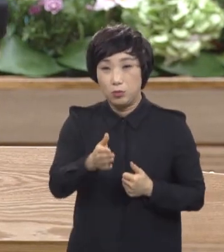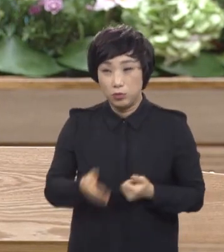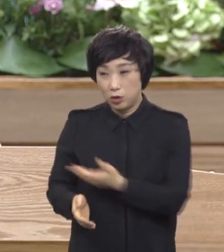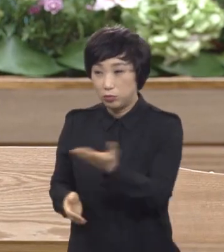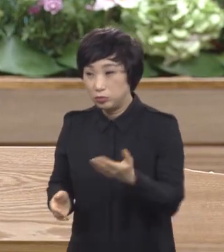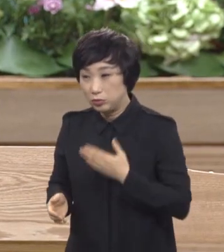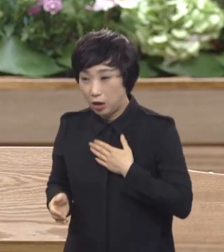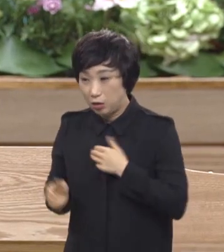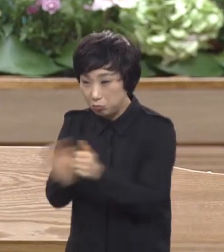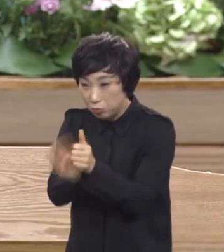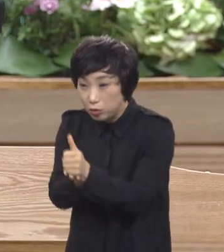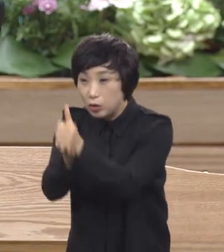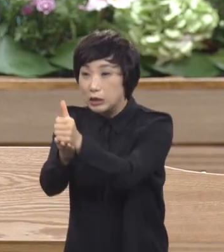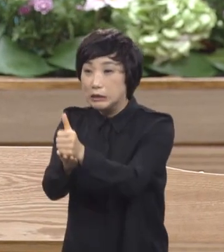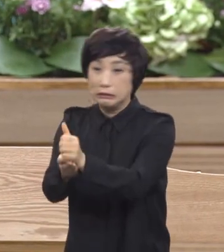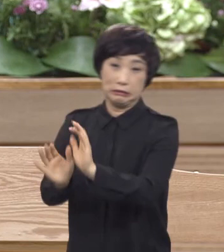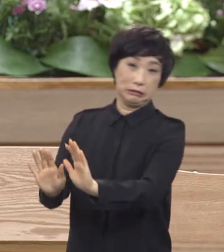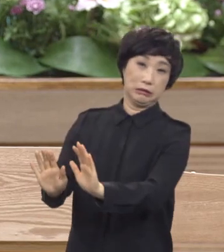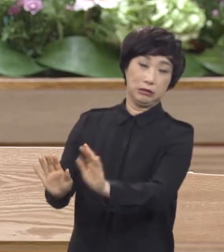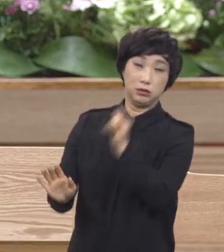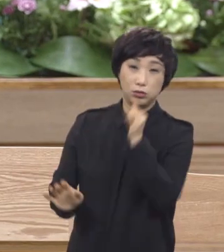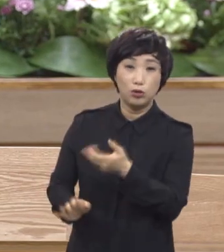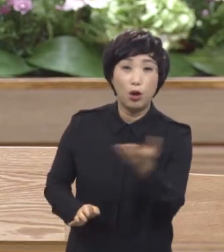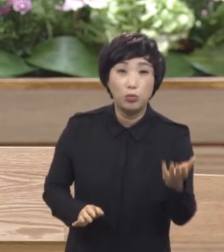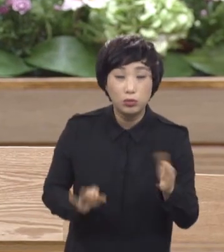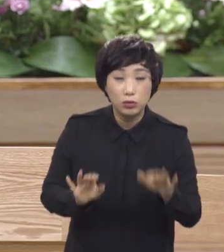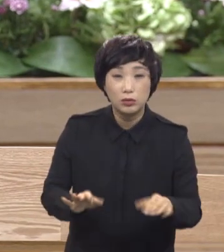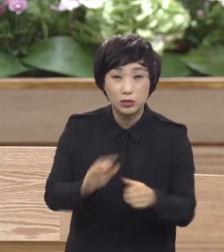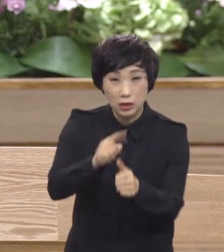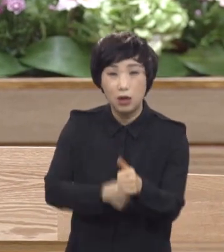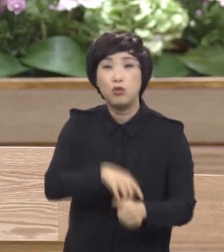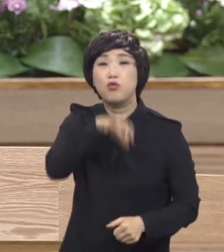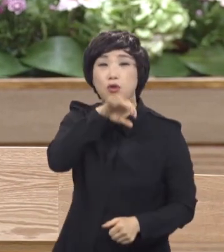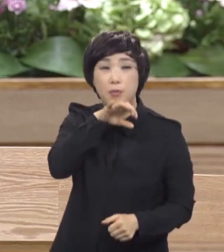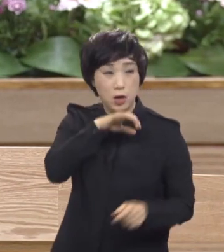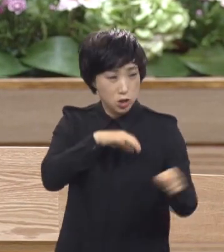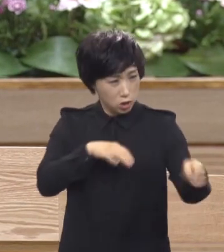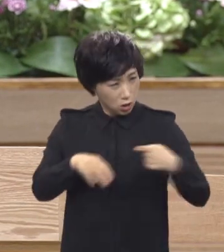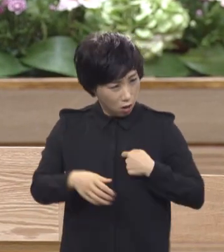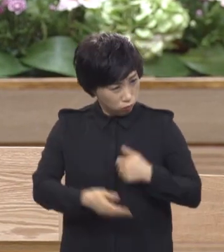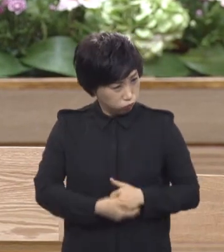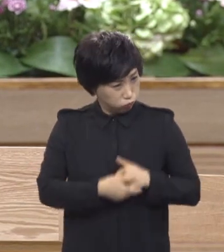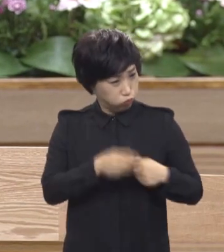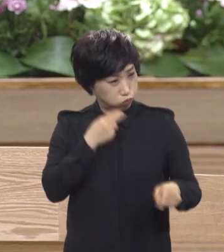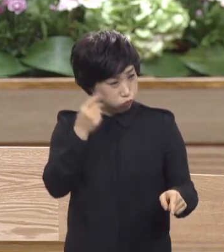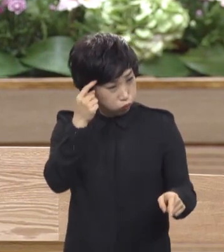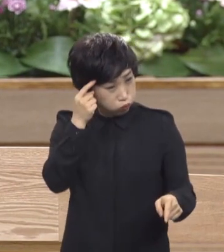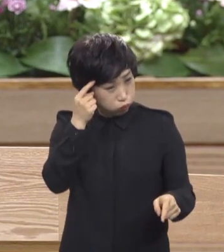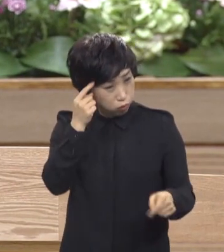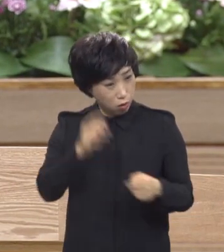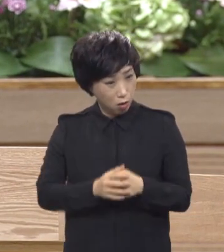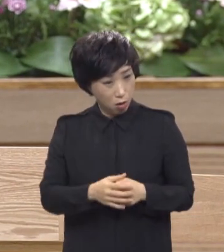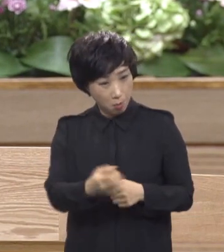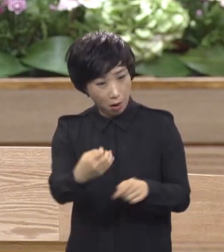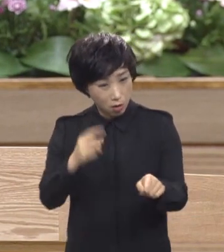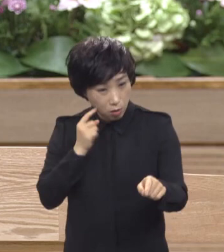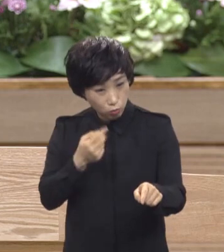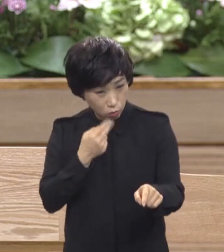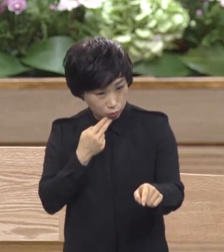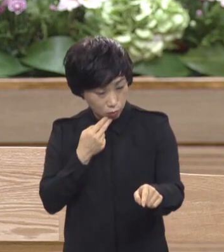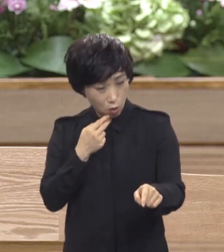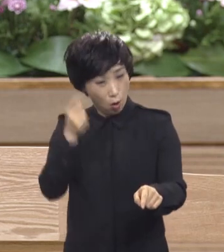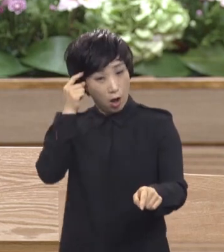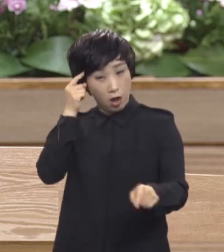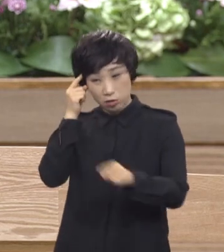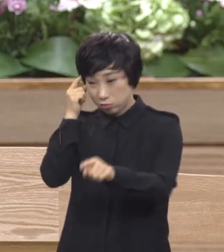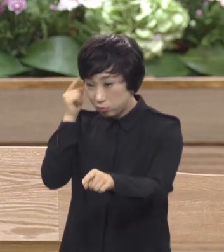뭐 그러니까 밤나 우리는 원망이지 왜 너는 대접하냐 너는 말이라도 왜 굽게 하지 않냐